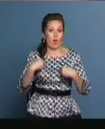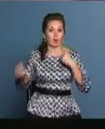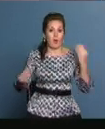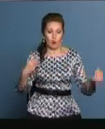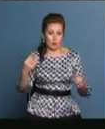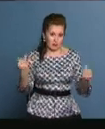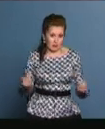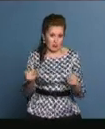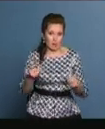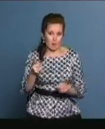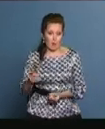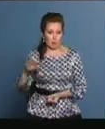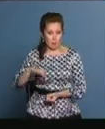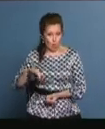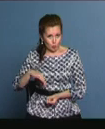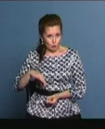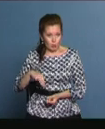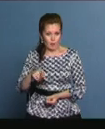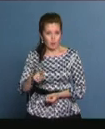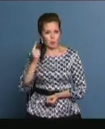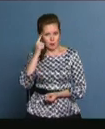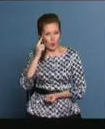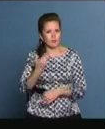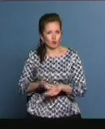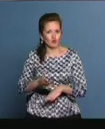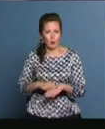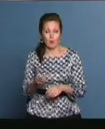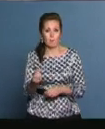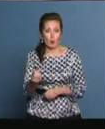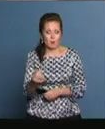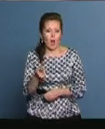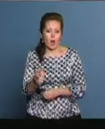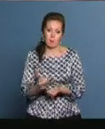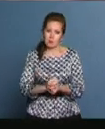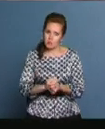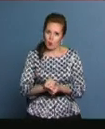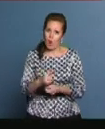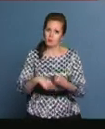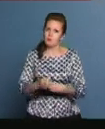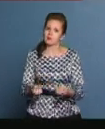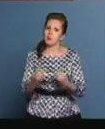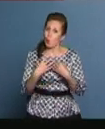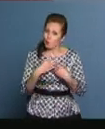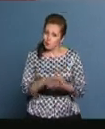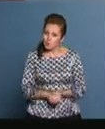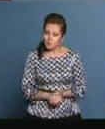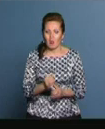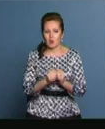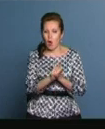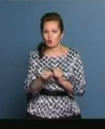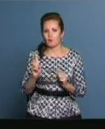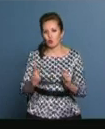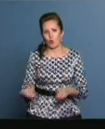так интересно, они вот попользуются вещами, и они понимают, насколько тяжело это покупать. Они постирают, а потом обратно нам сдают. Каждого, кто приносит вещи в